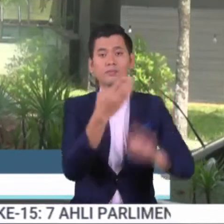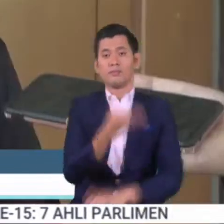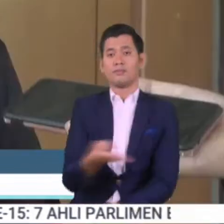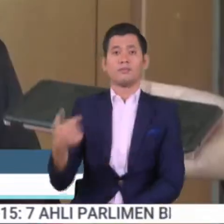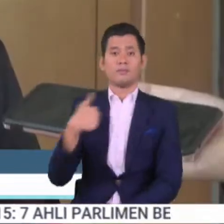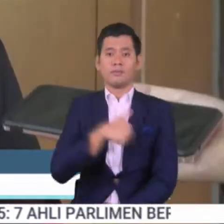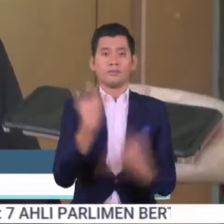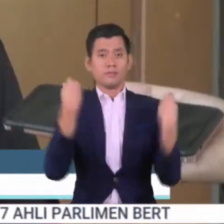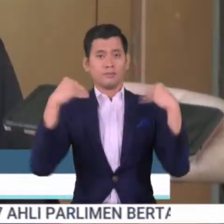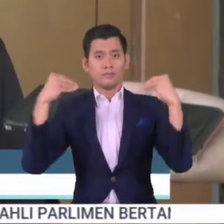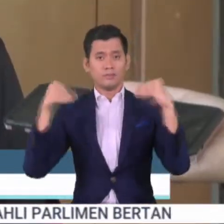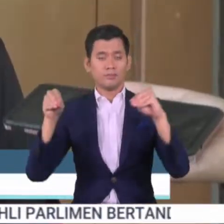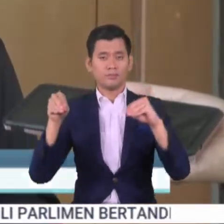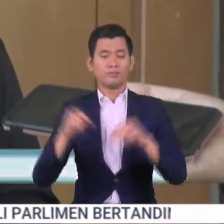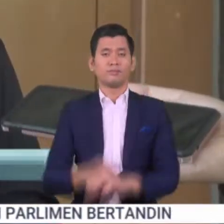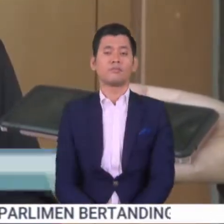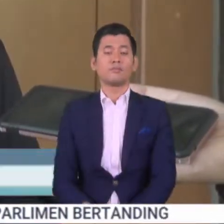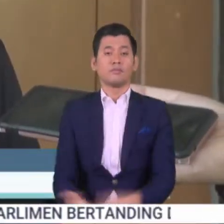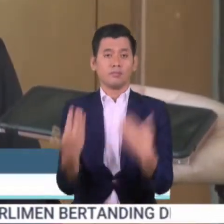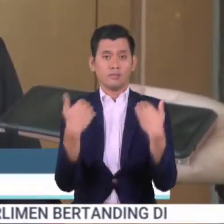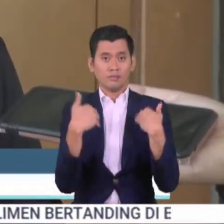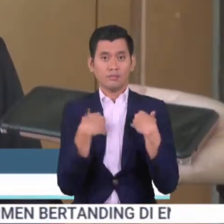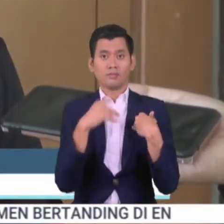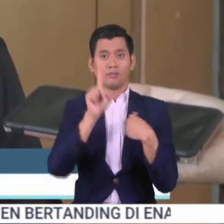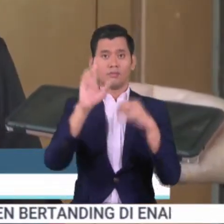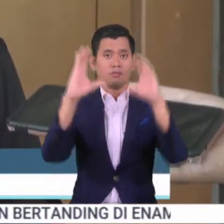ni. Mereka memperkenalkan satu